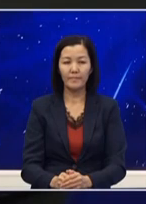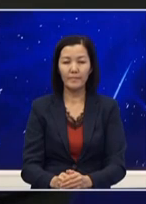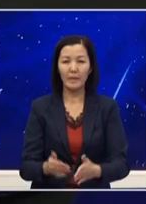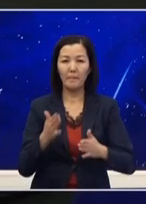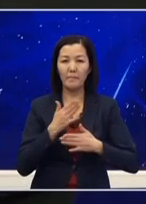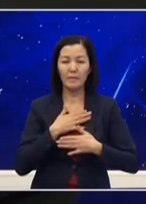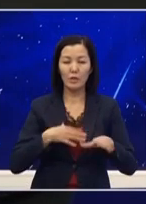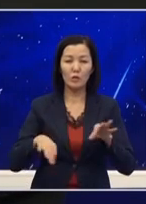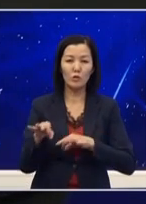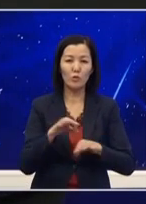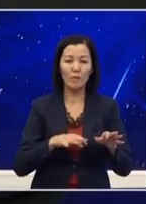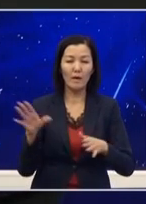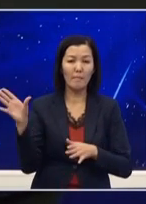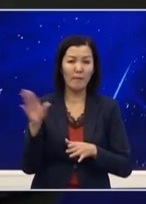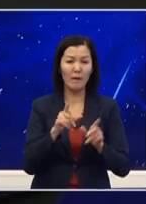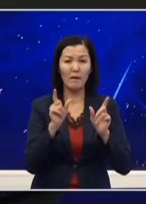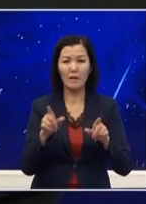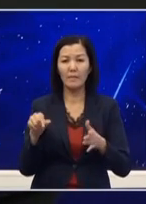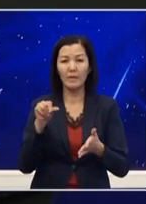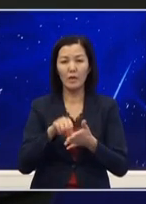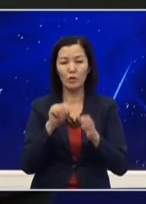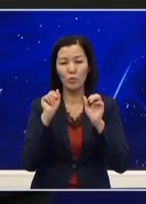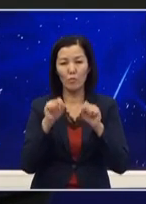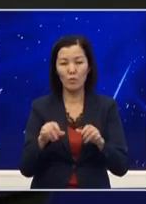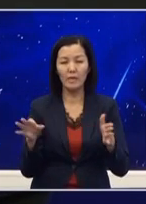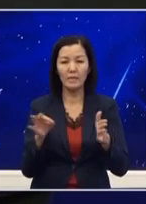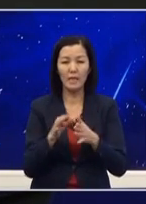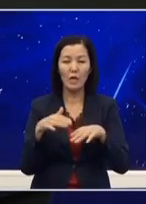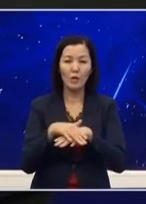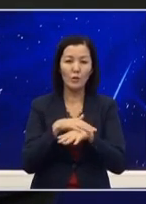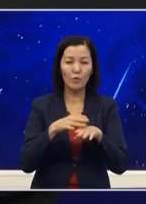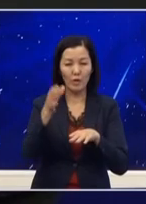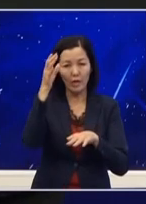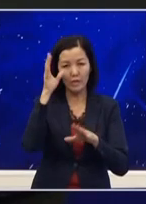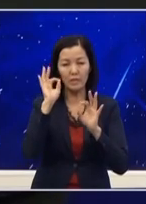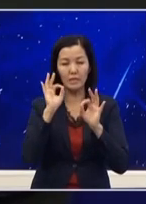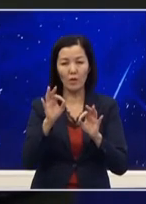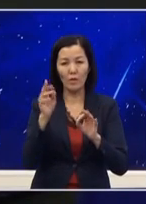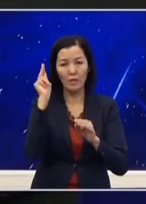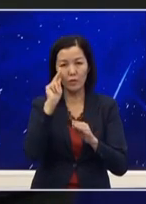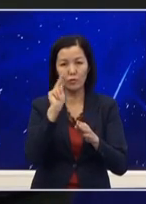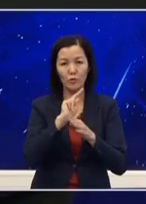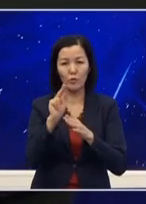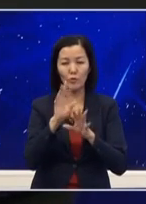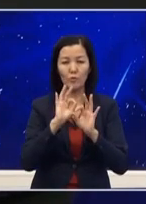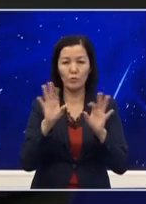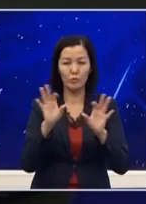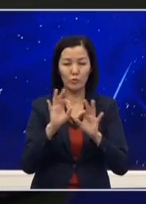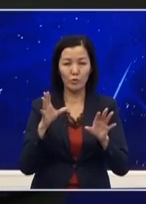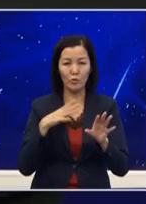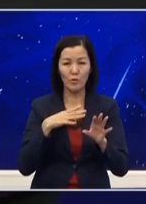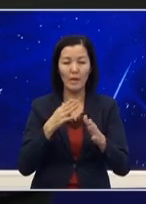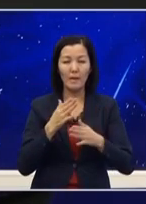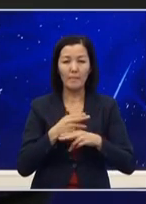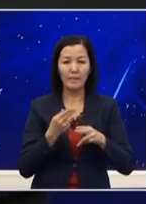Біздің жобаға кез келген санаттағы адамдар қатыса алады. Мақсатымыз тұрғындарға қаржы сауаттылығын үйрету, түсіндіру, кеңес беру. Біз